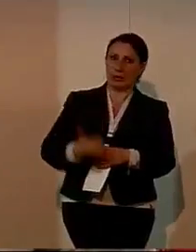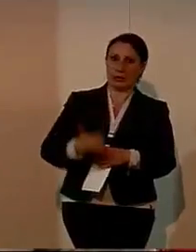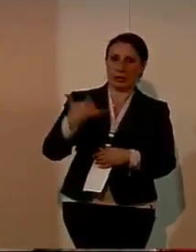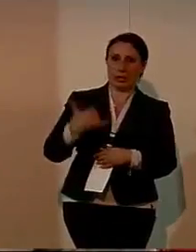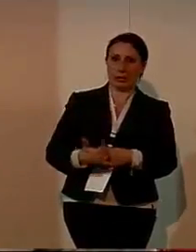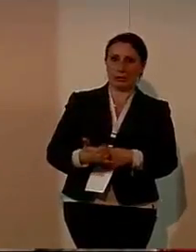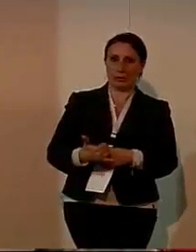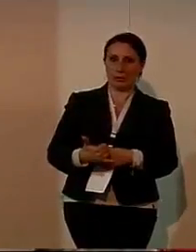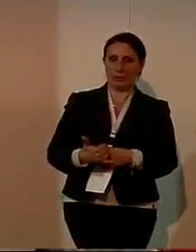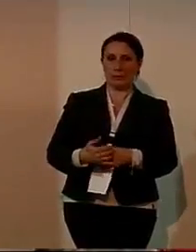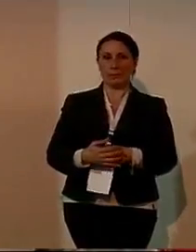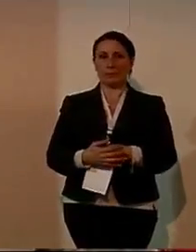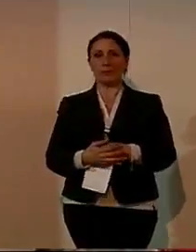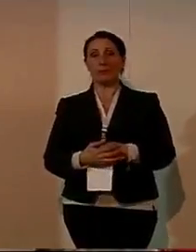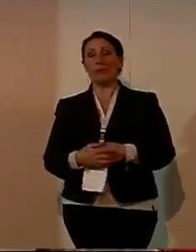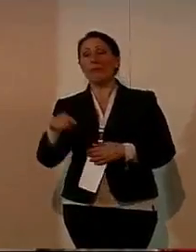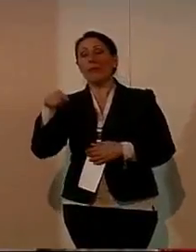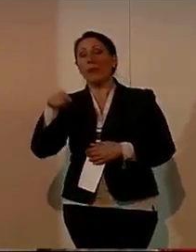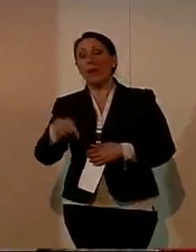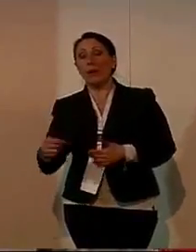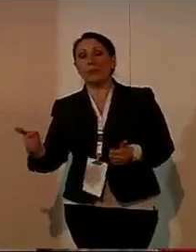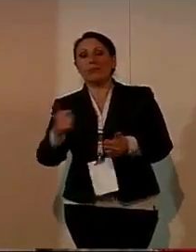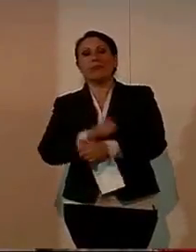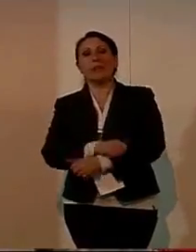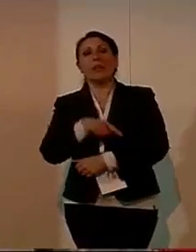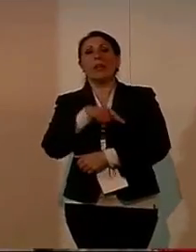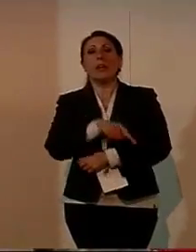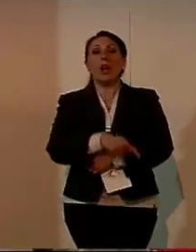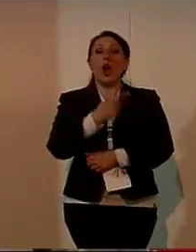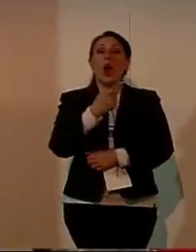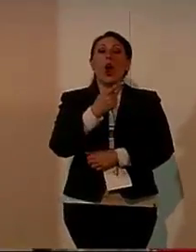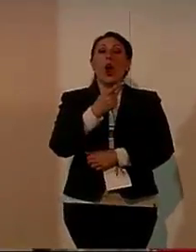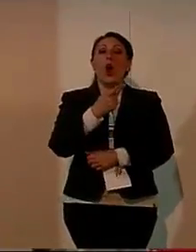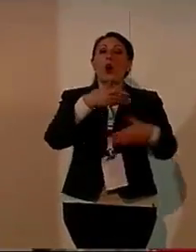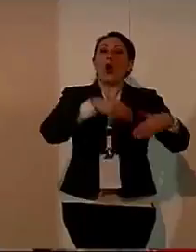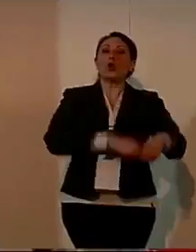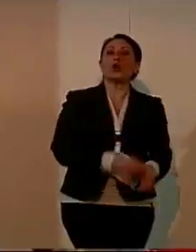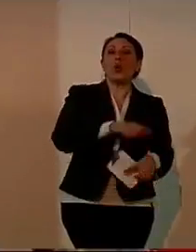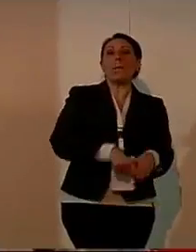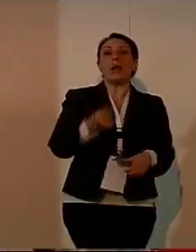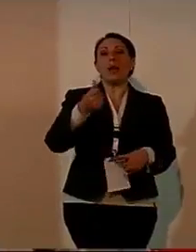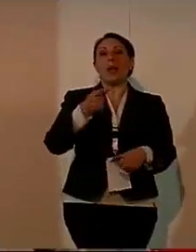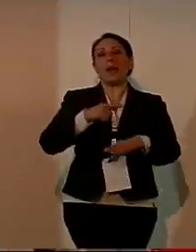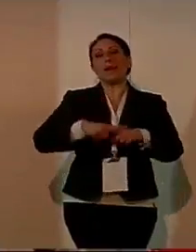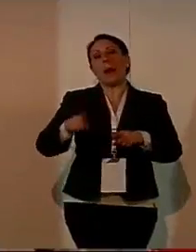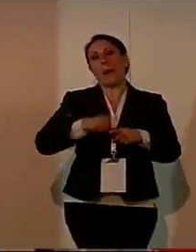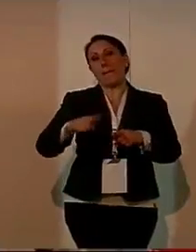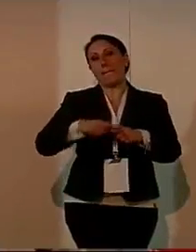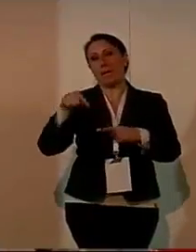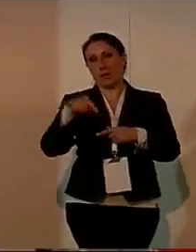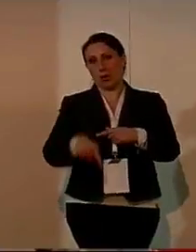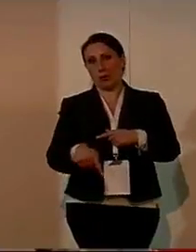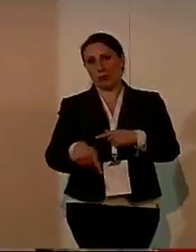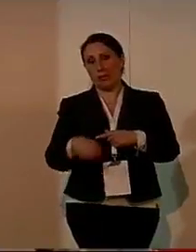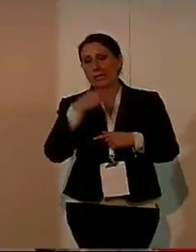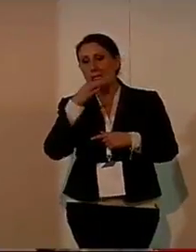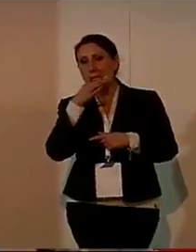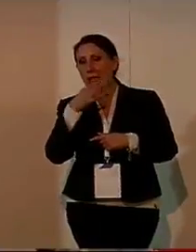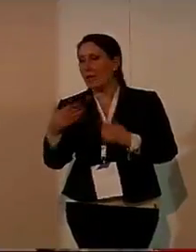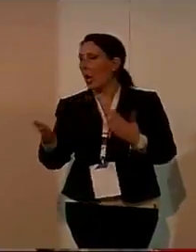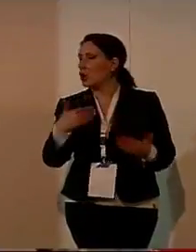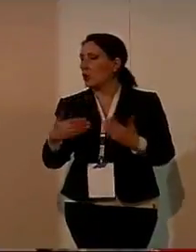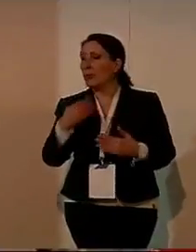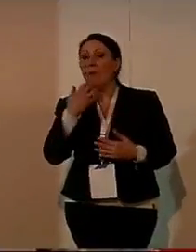lavoro e consumi e lo ha sostituito con un altro tra consumi e debito togli l'attesa al desiderio era lo slogan